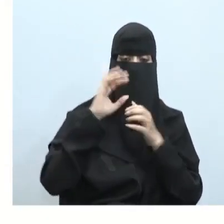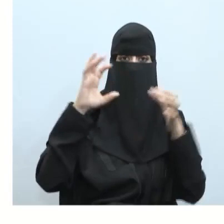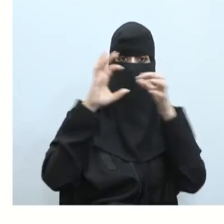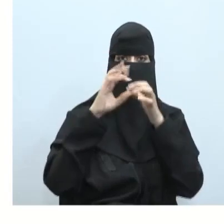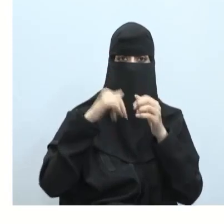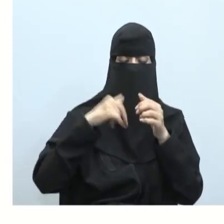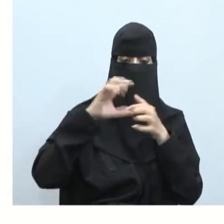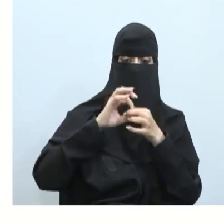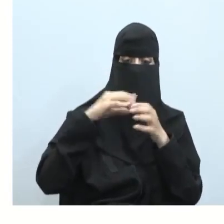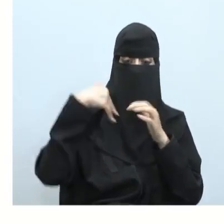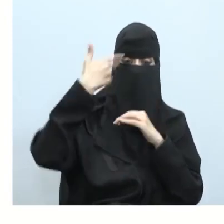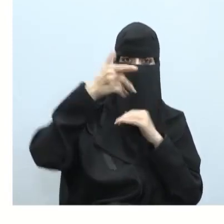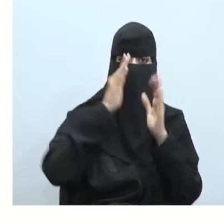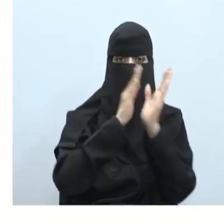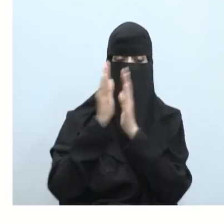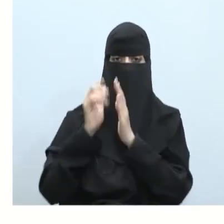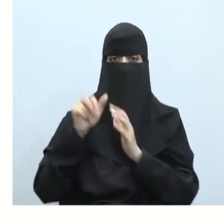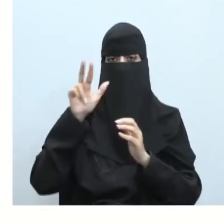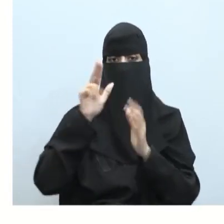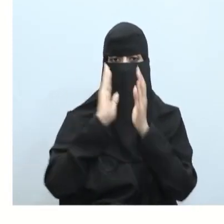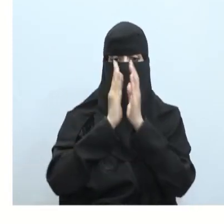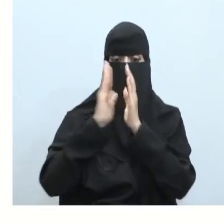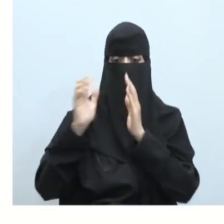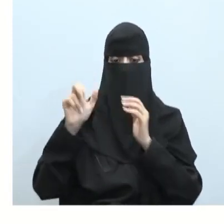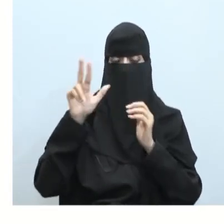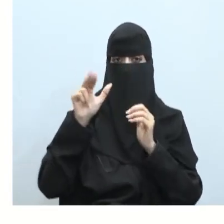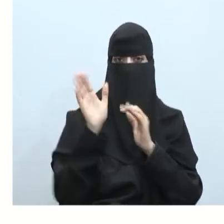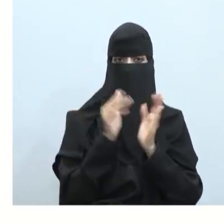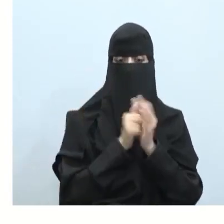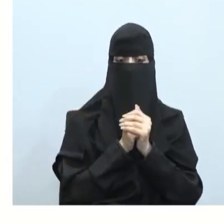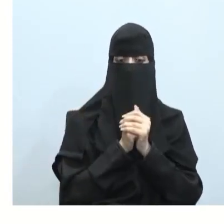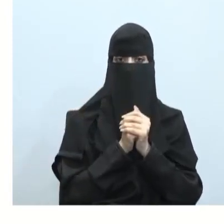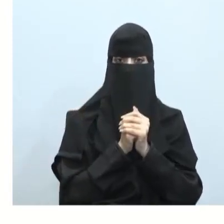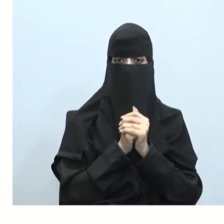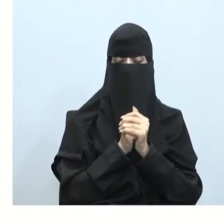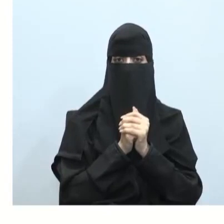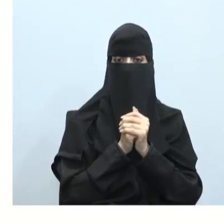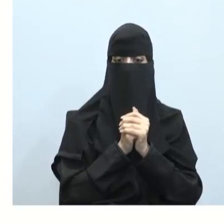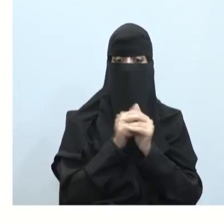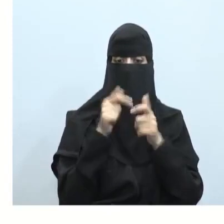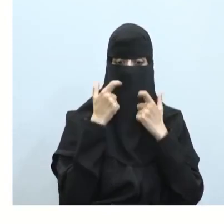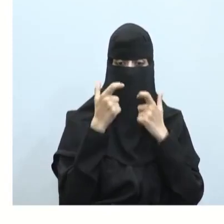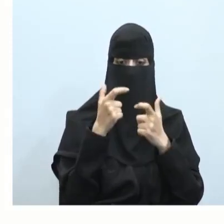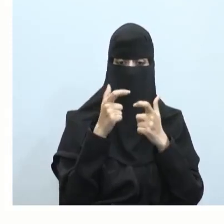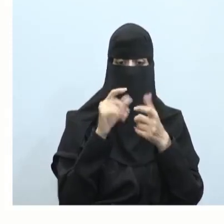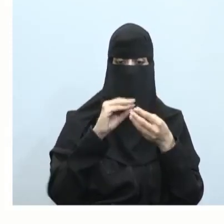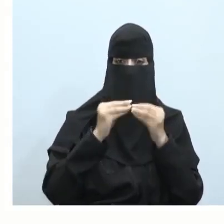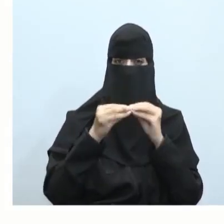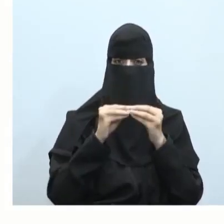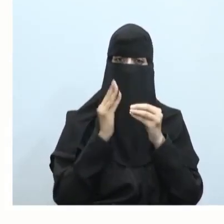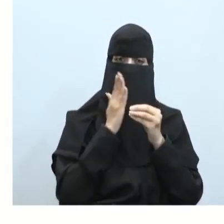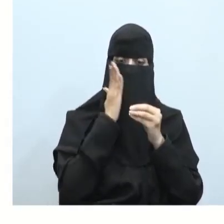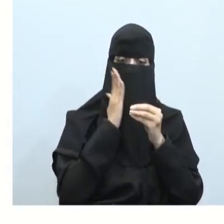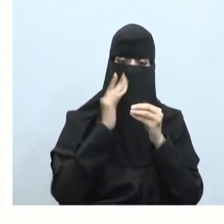الخارجي من ملفات المكتبه ملفات المكتبه القياسيه نلاحظ هنا باللون الوردي